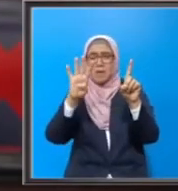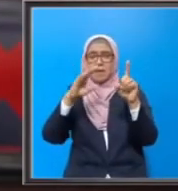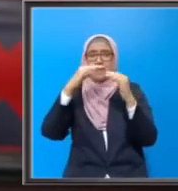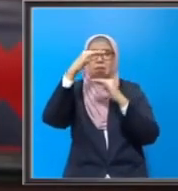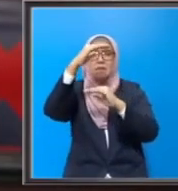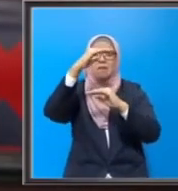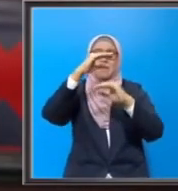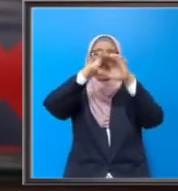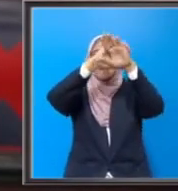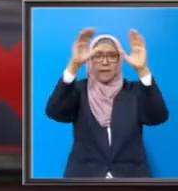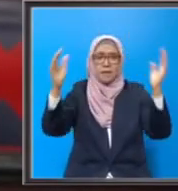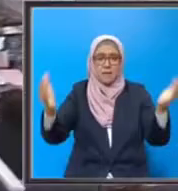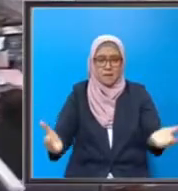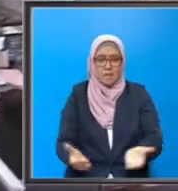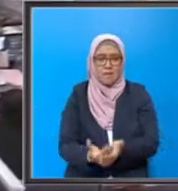Datuk musik sekali